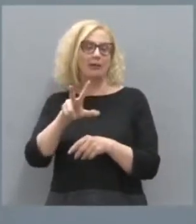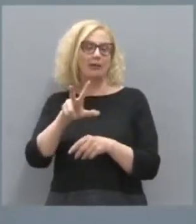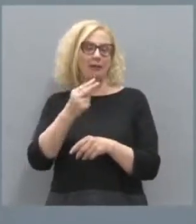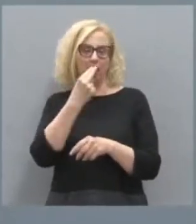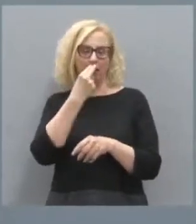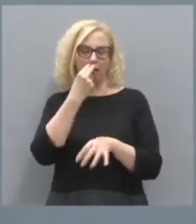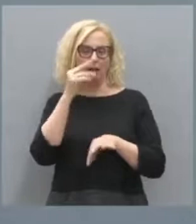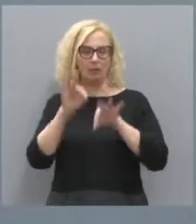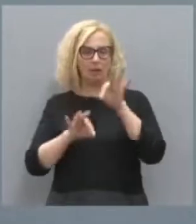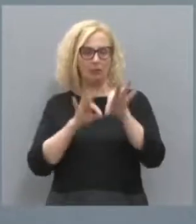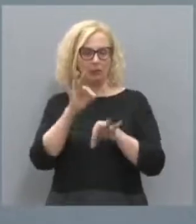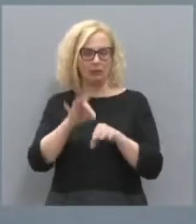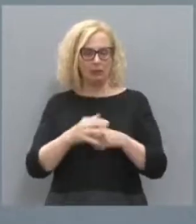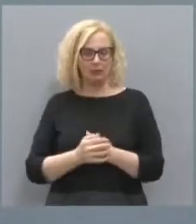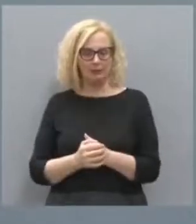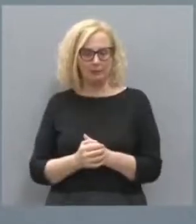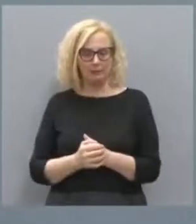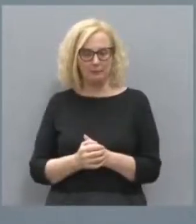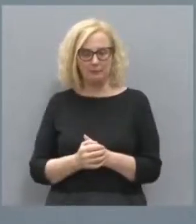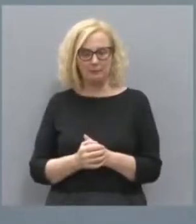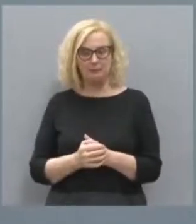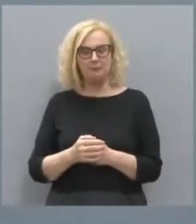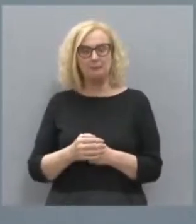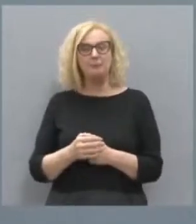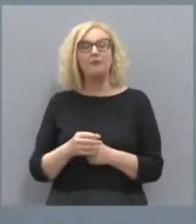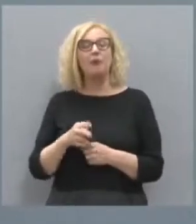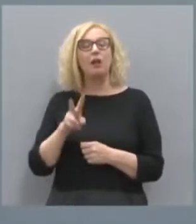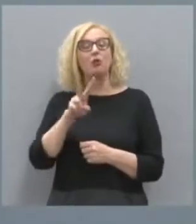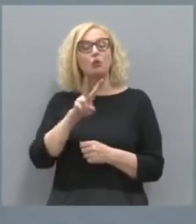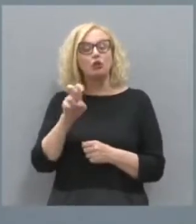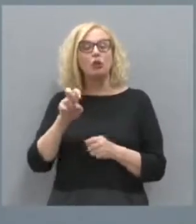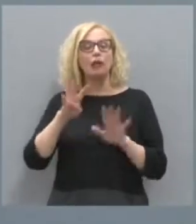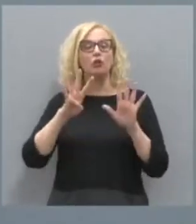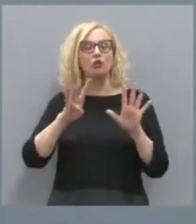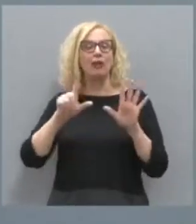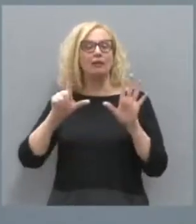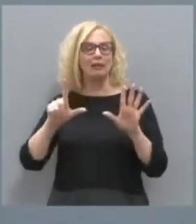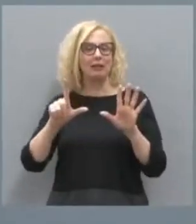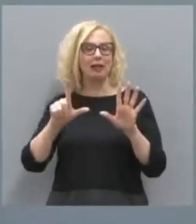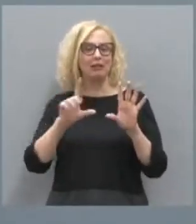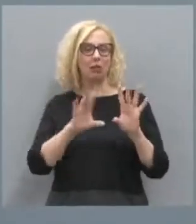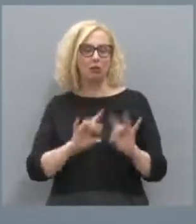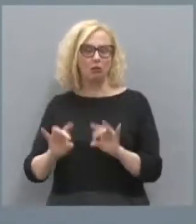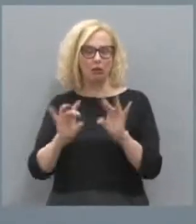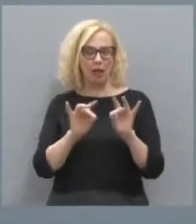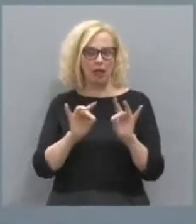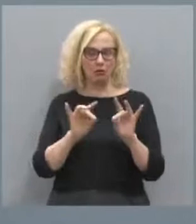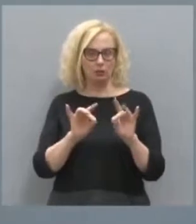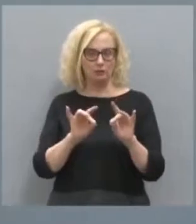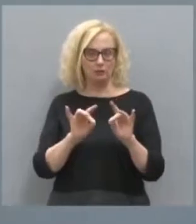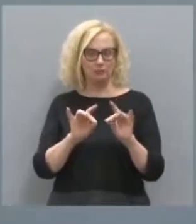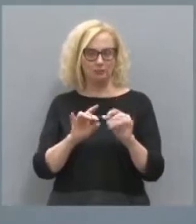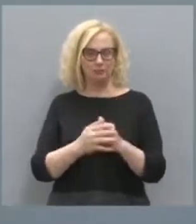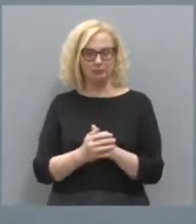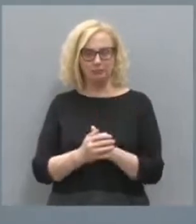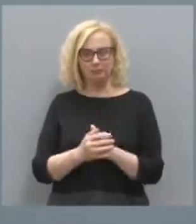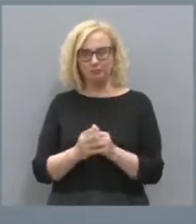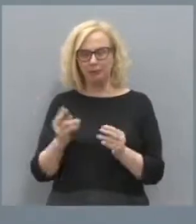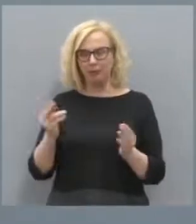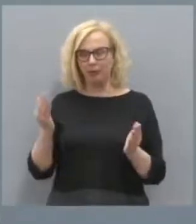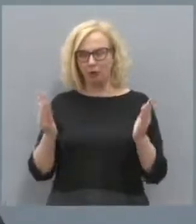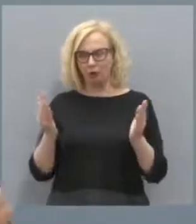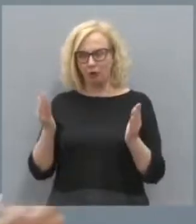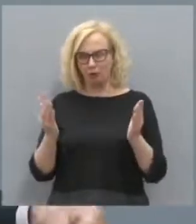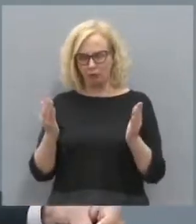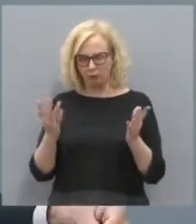in rianimazione avevamo avuto 297 casi positivi questi sono dati che sostanzialmente negli